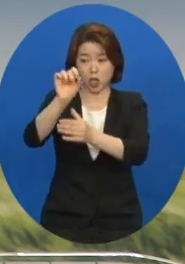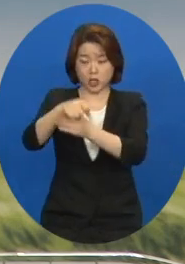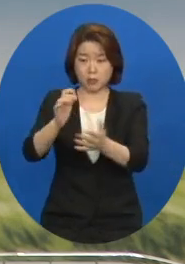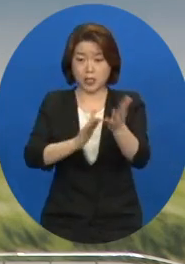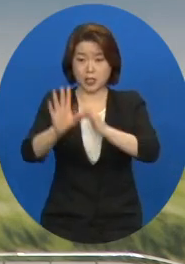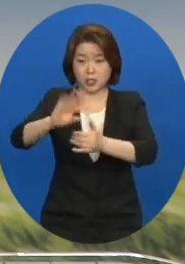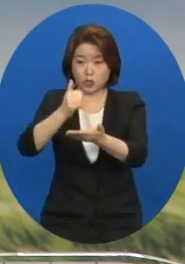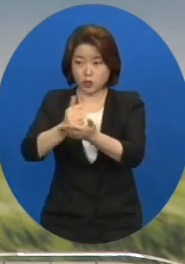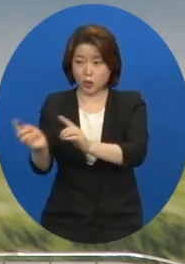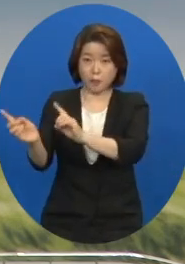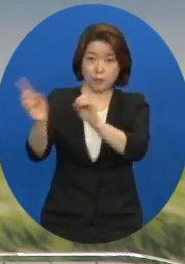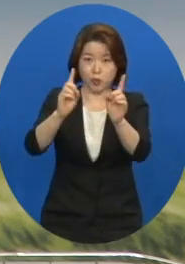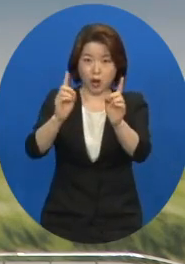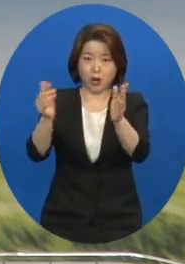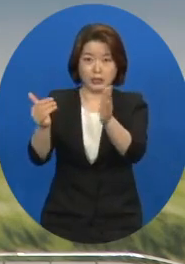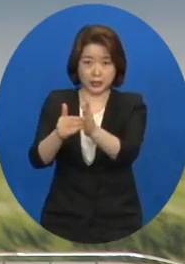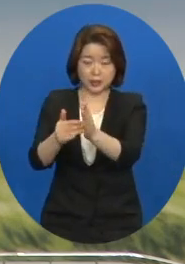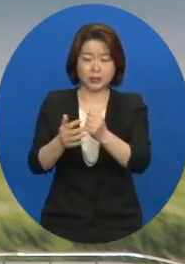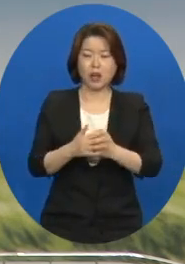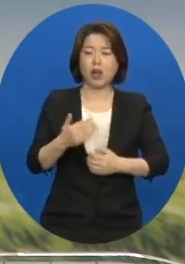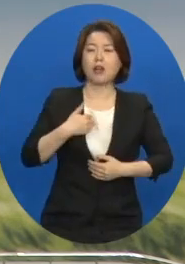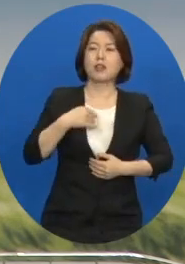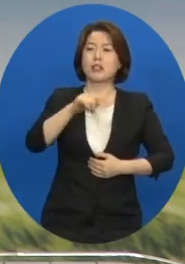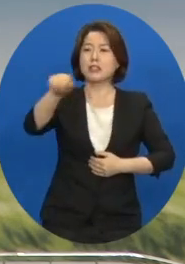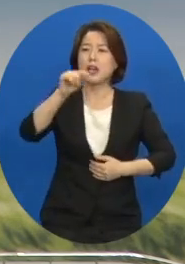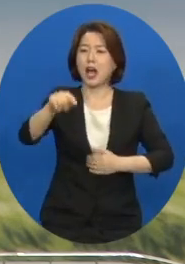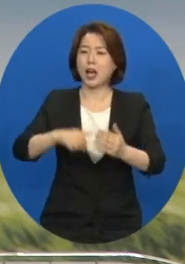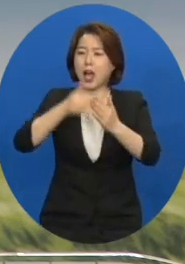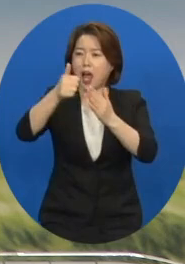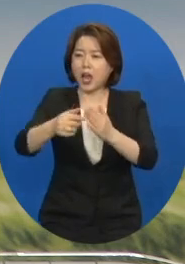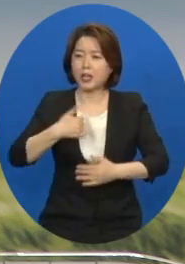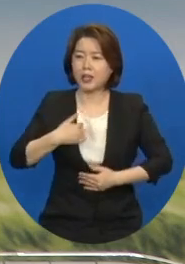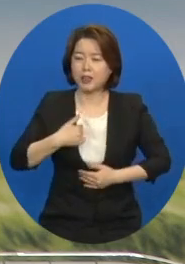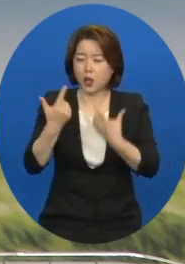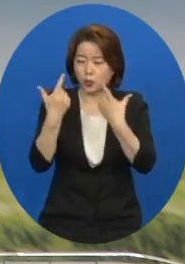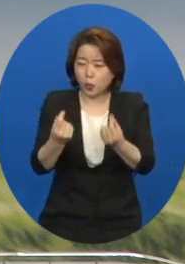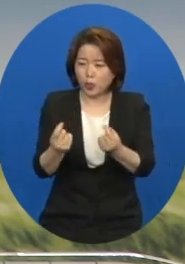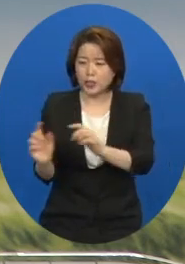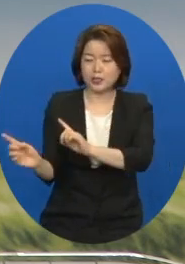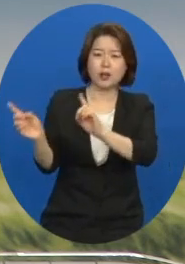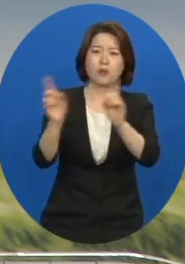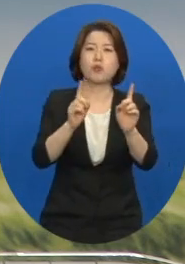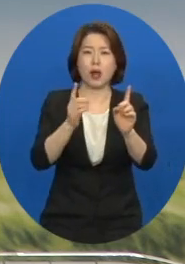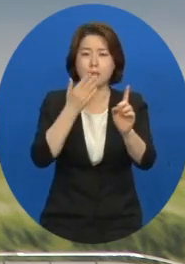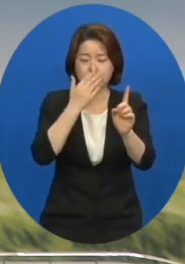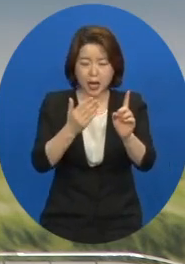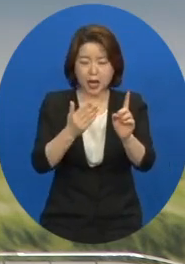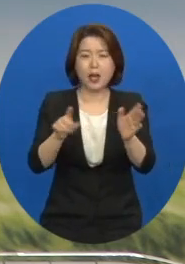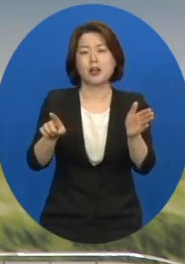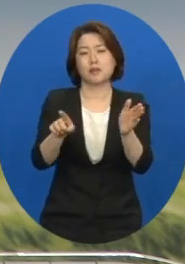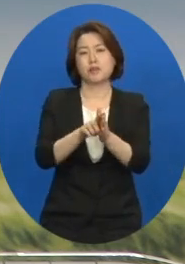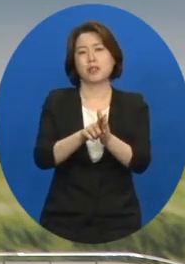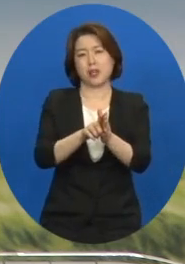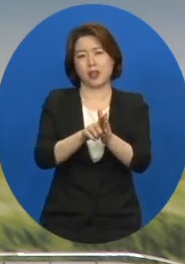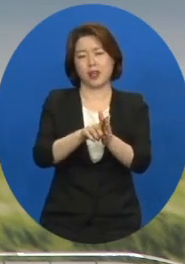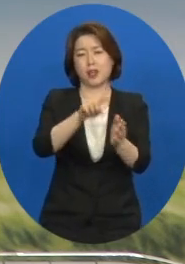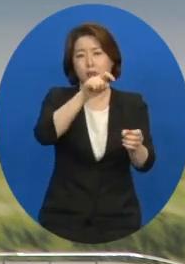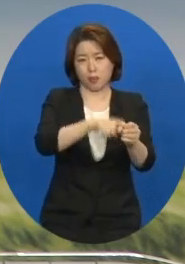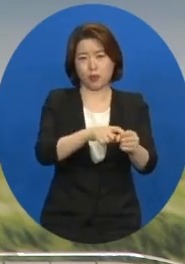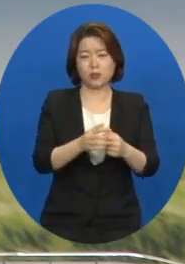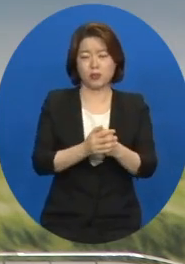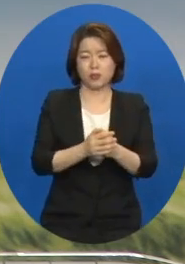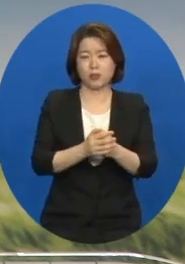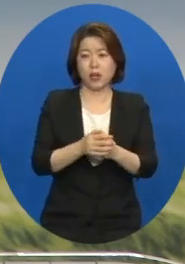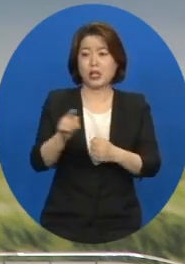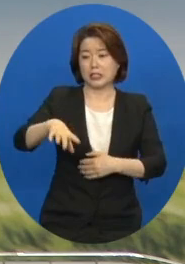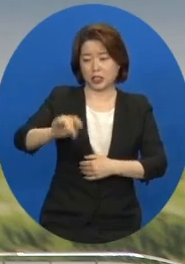부활하셨고 그 예수님 안에 있는 나도 부활할 것을 믿게 하시려고 첫 열매가 되게 하신